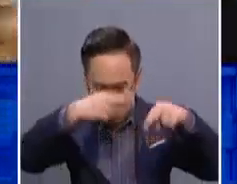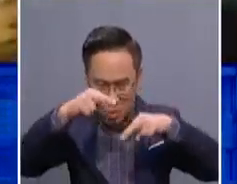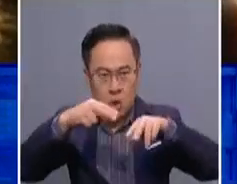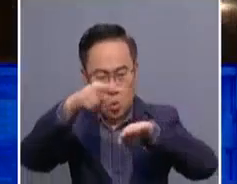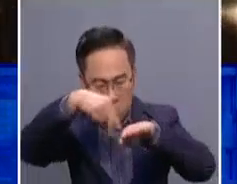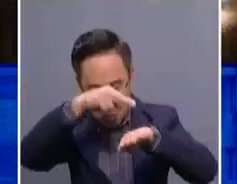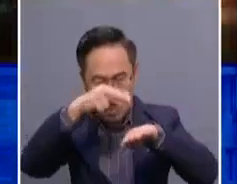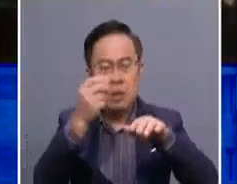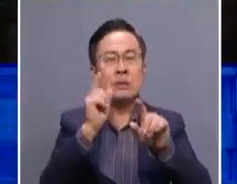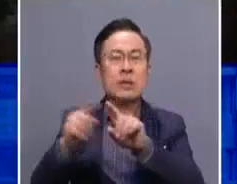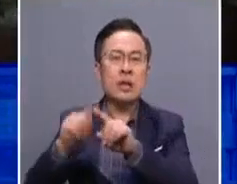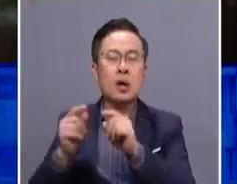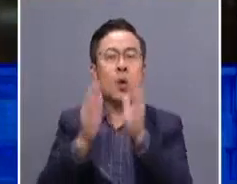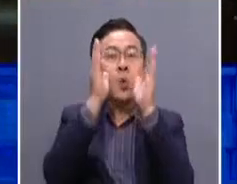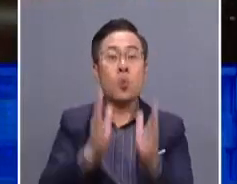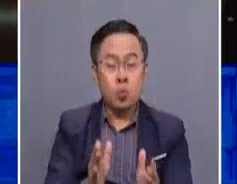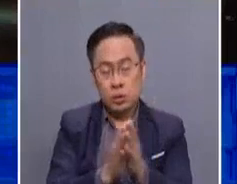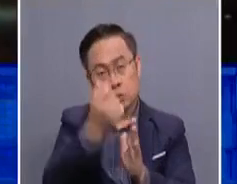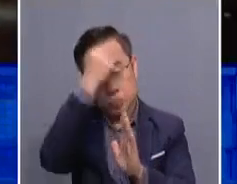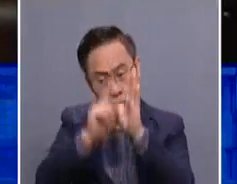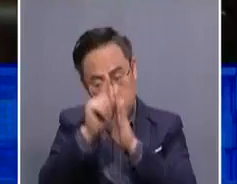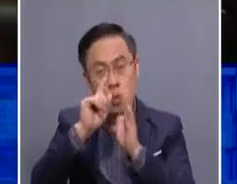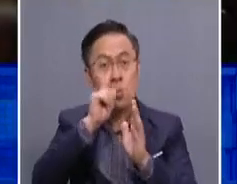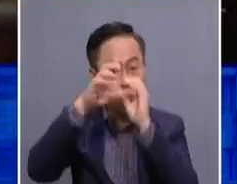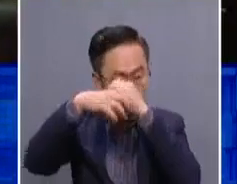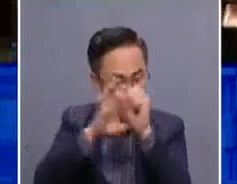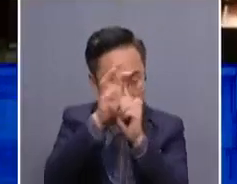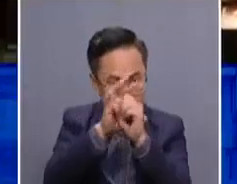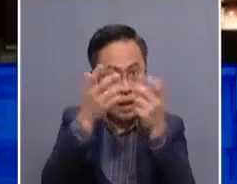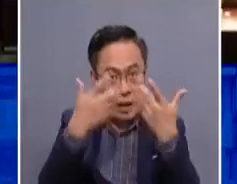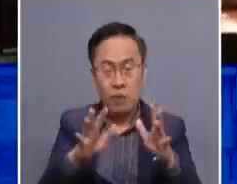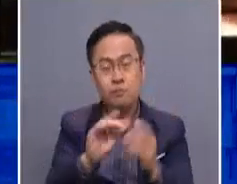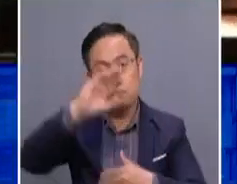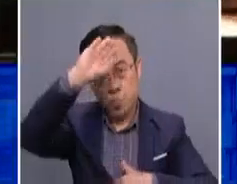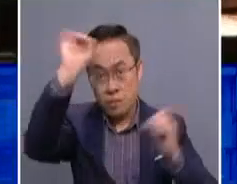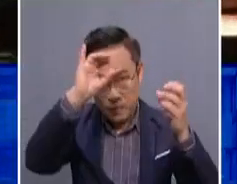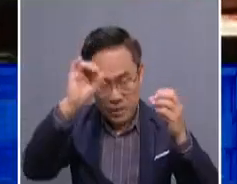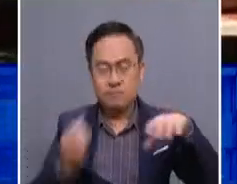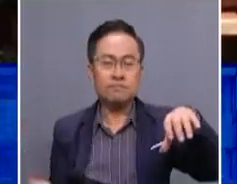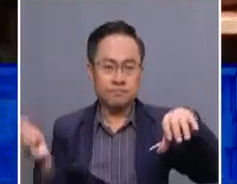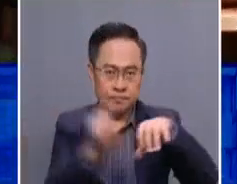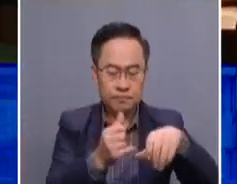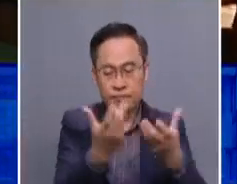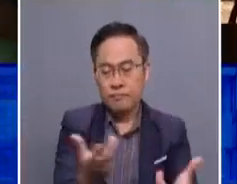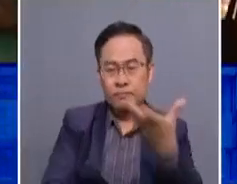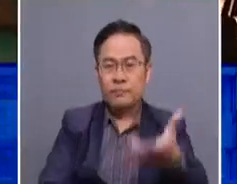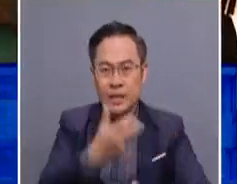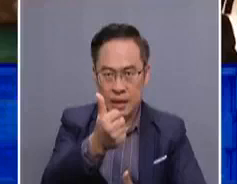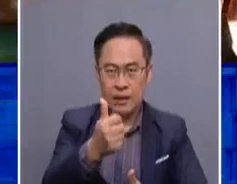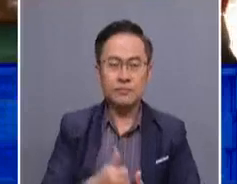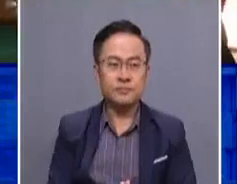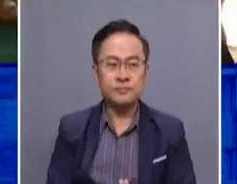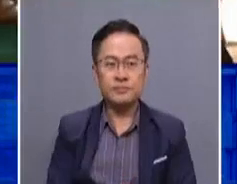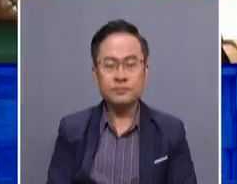ครับแล้วก็อนุญาตให้เฉพาะผู้ที่ผ่านการตรวจเชื้อโควิด19และไม่พบเชื้อเท่านั้นจึงจะสามารถเข้า